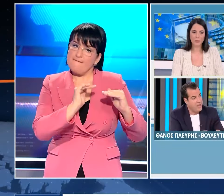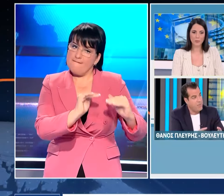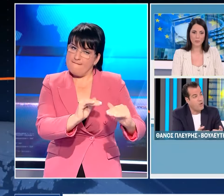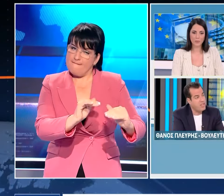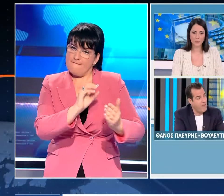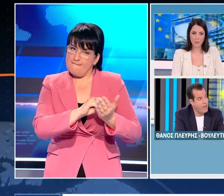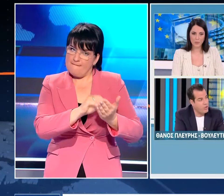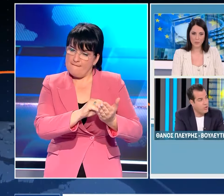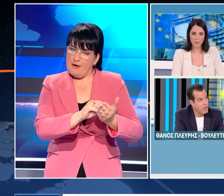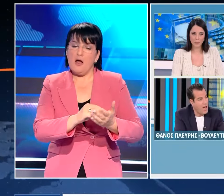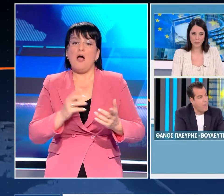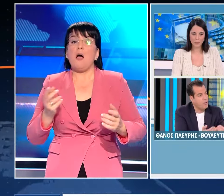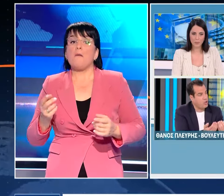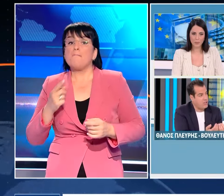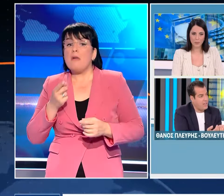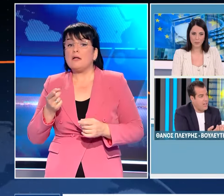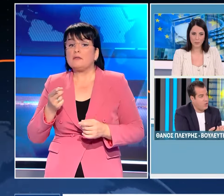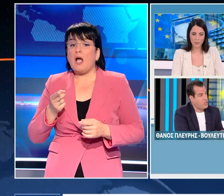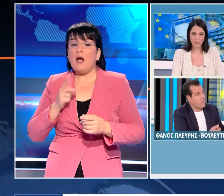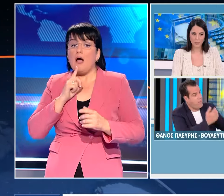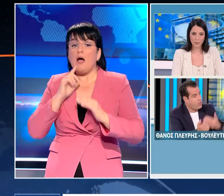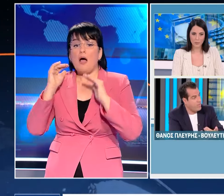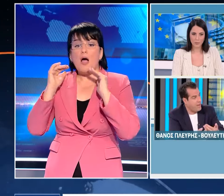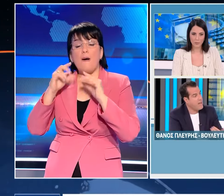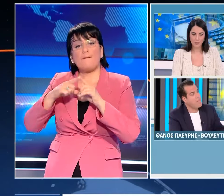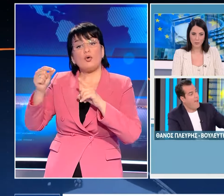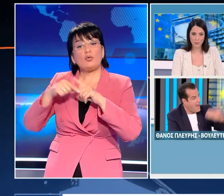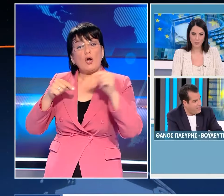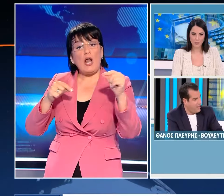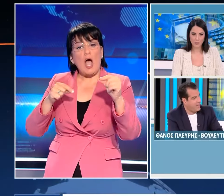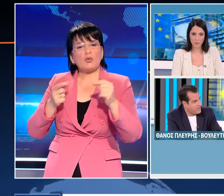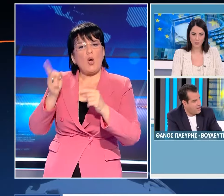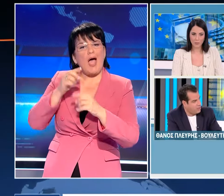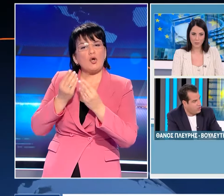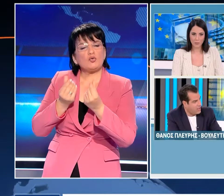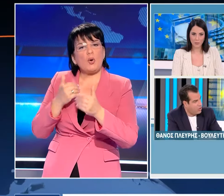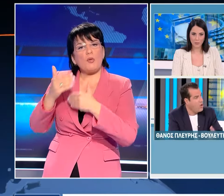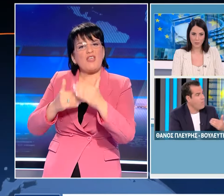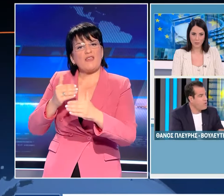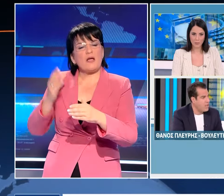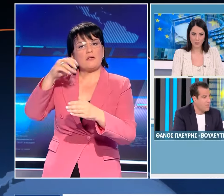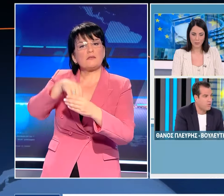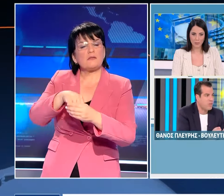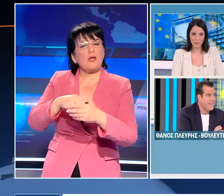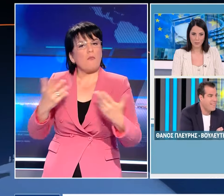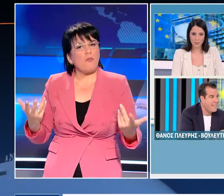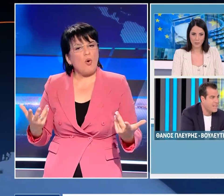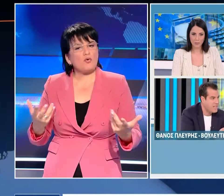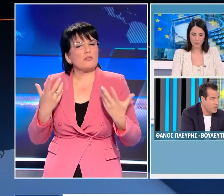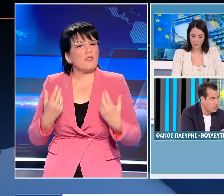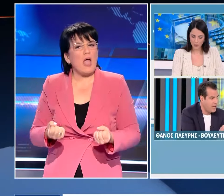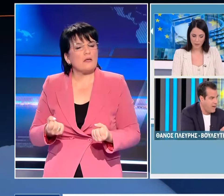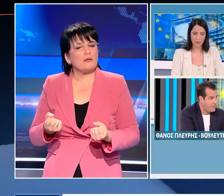ότι πώς θα φύγουν από το ΝΑΤΟ τη στιγμή που έχουν μπει με άλλη διαδικασία από το ΝΑΤΟ, πώς θα υπάρξουν.